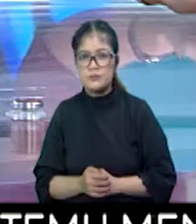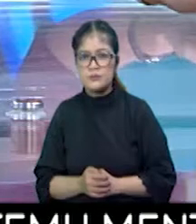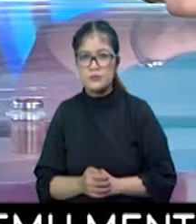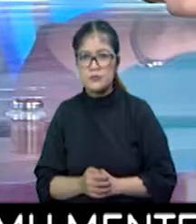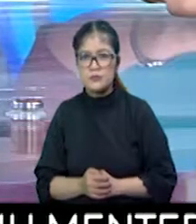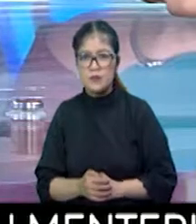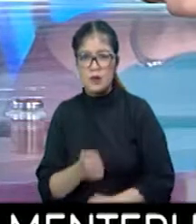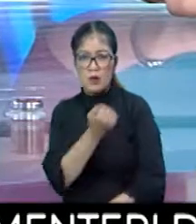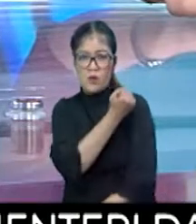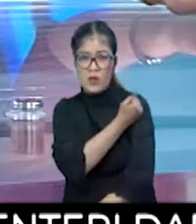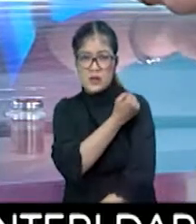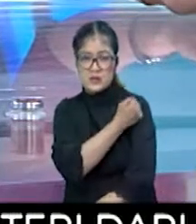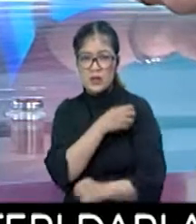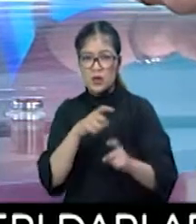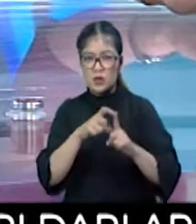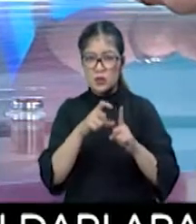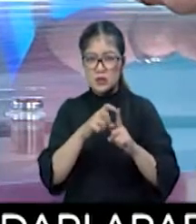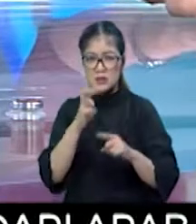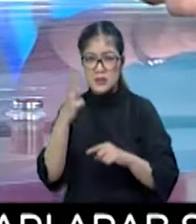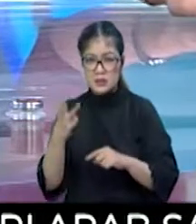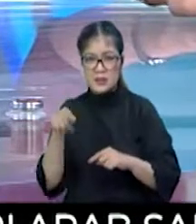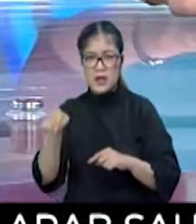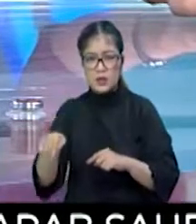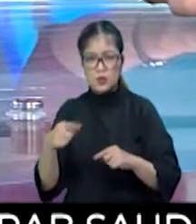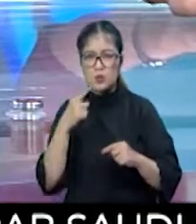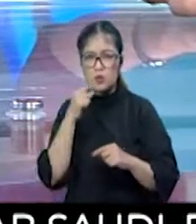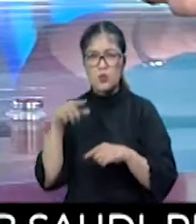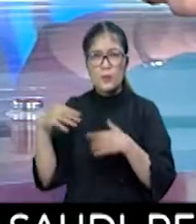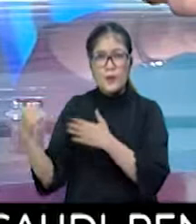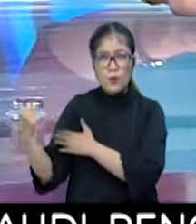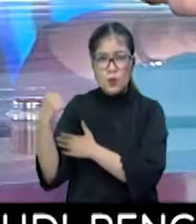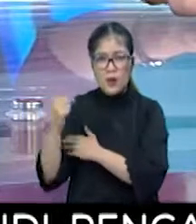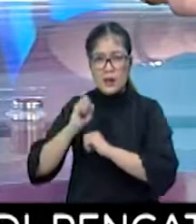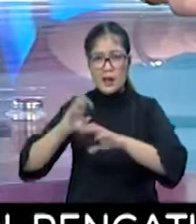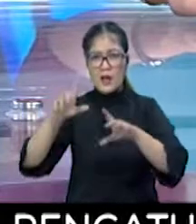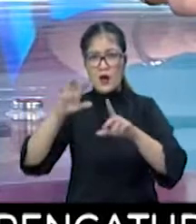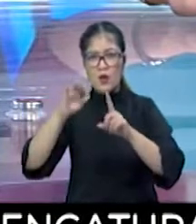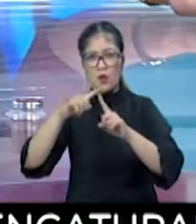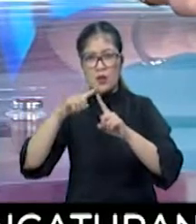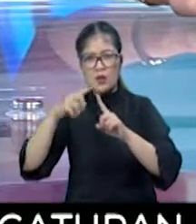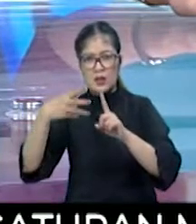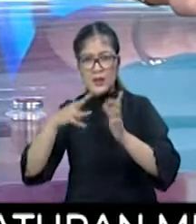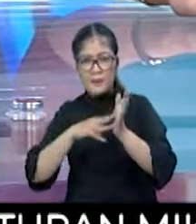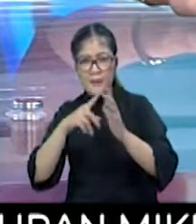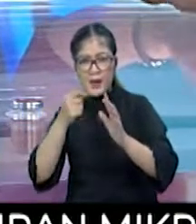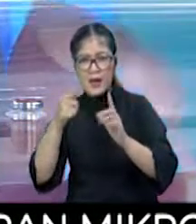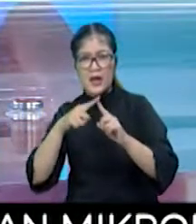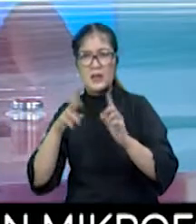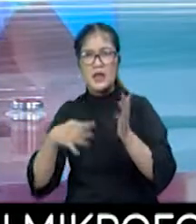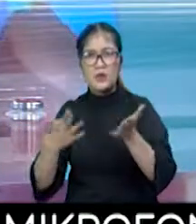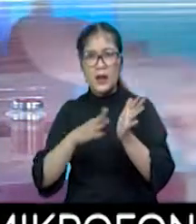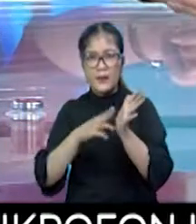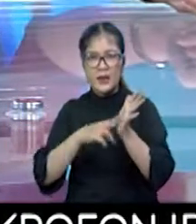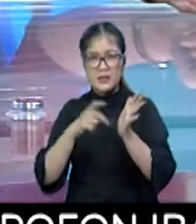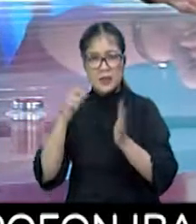Mirsa, sentra vaksinasi booster atau penguat yang digelar Lotte Mart dan MNC Peduli di Lotte Grosir Pasar Rebo, Jakarta Timur mendapat